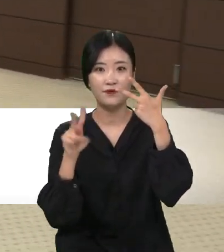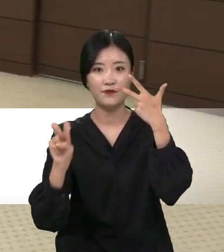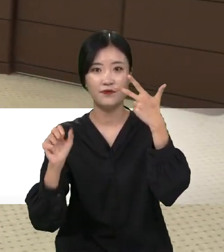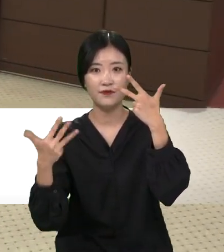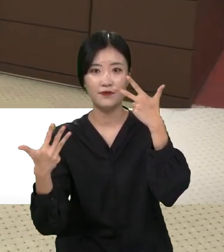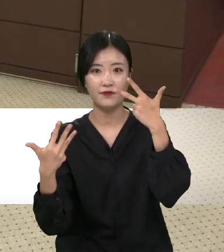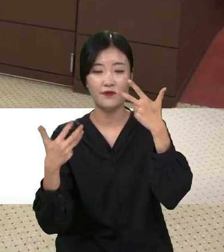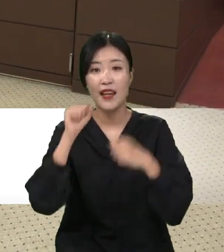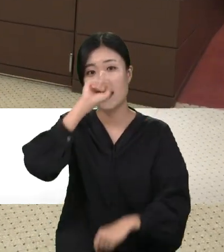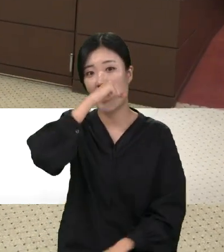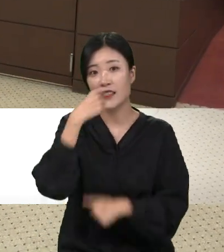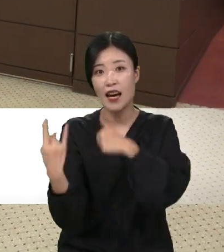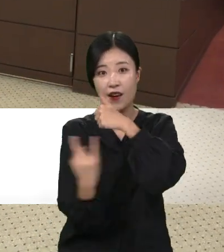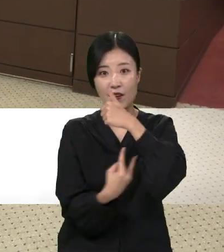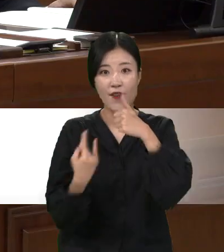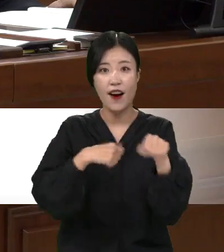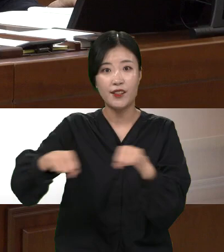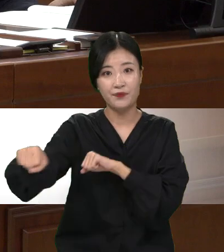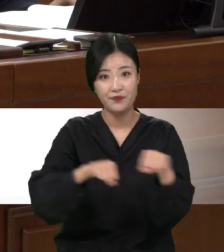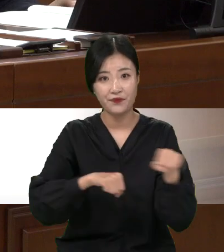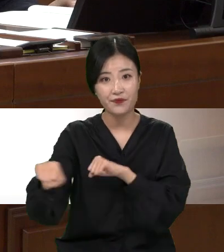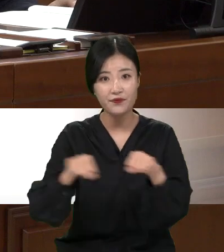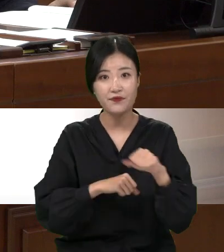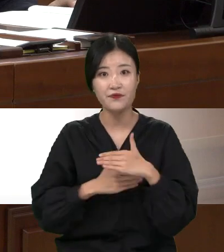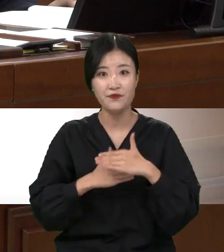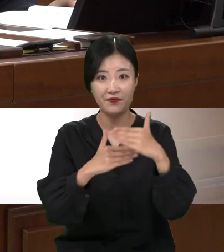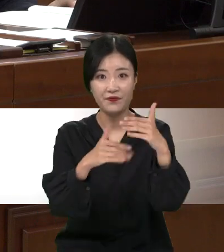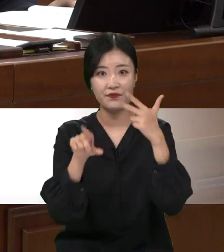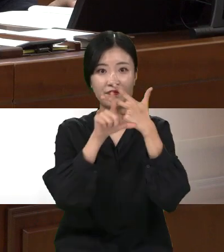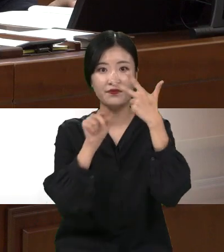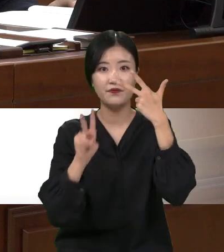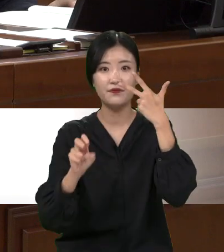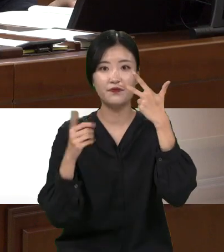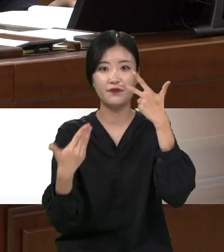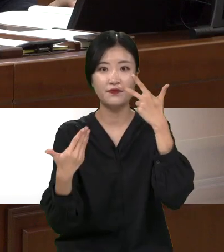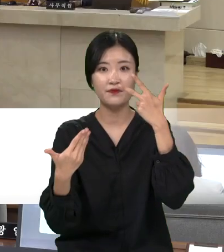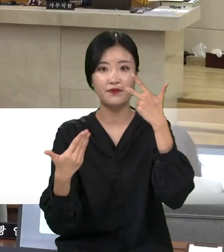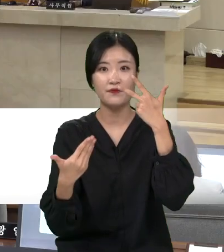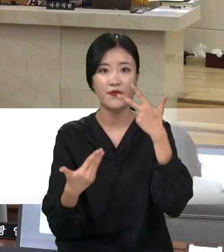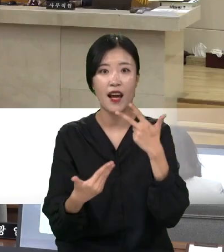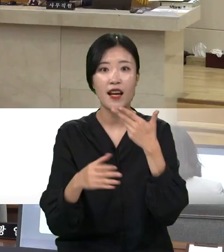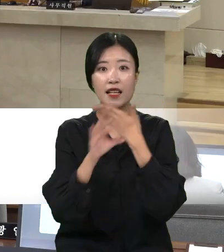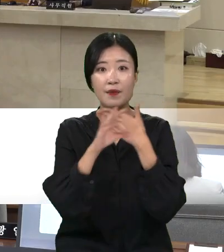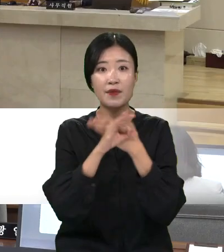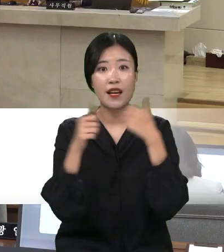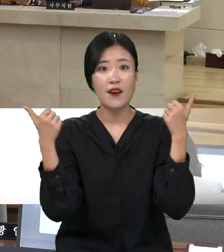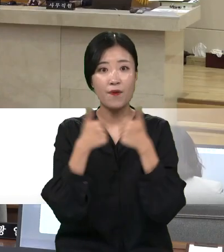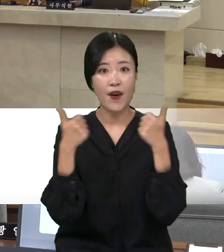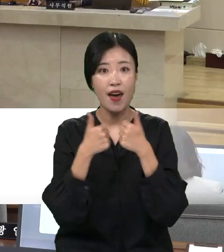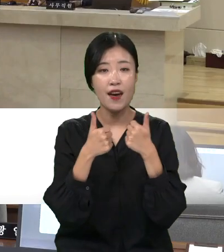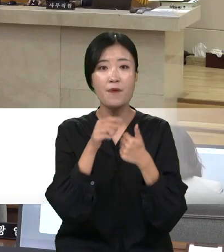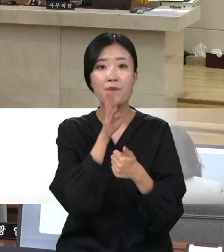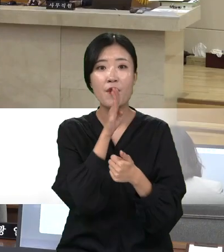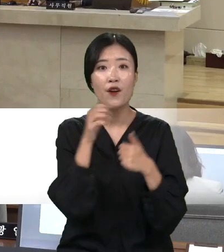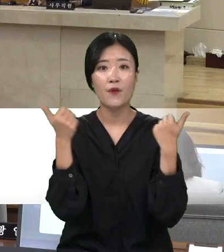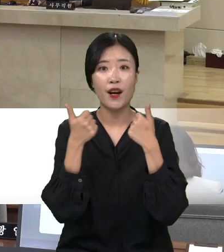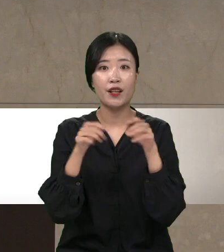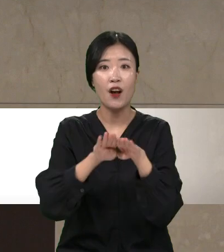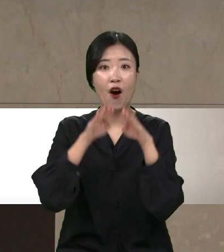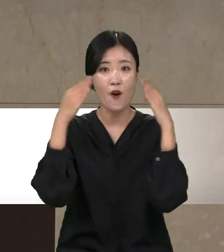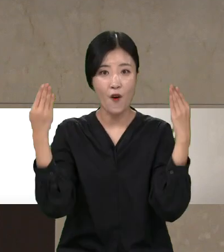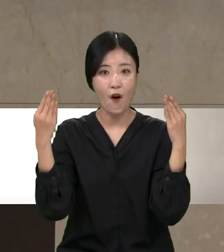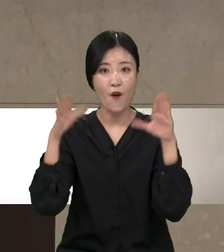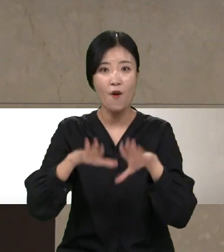시의회는 27일과 28일 예결특위 활동을 거쳐 29일 체 2 196회 임시회 3차 본회의를